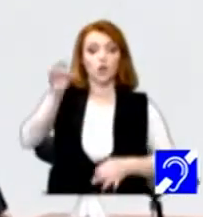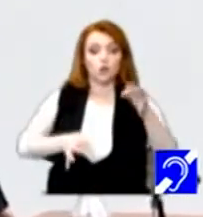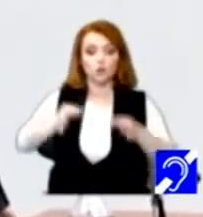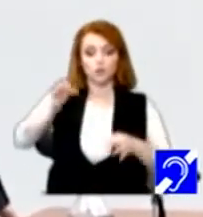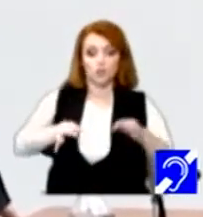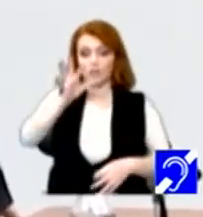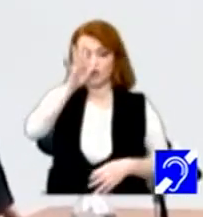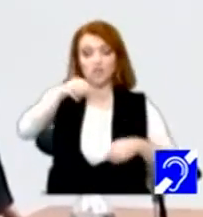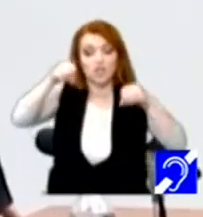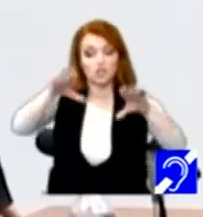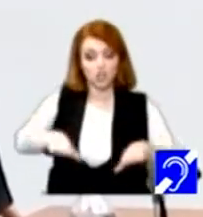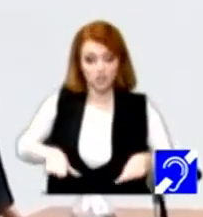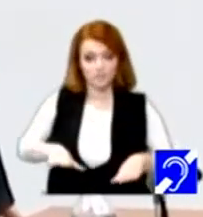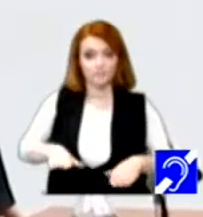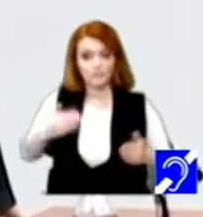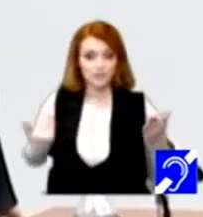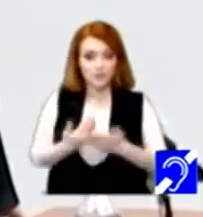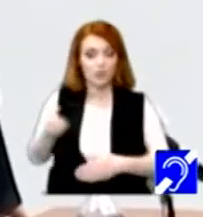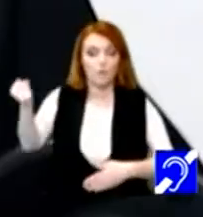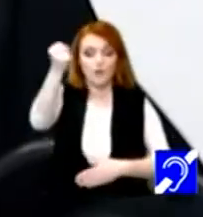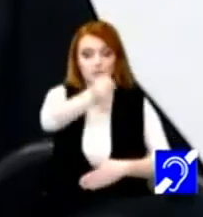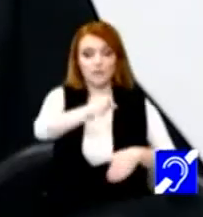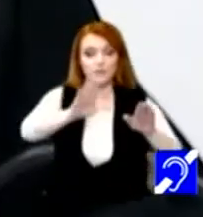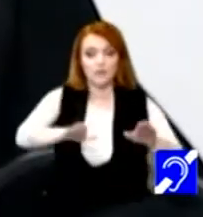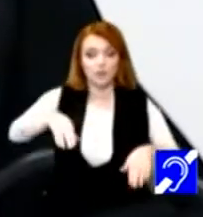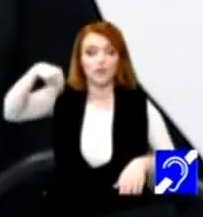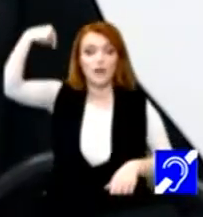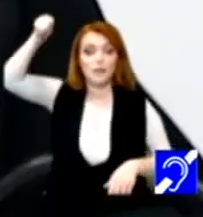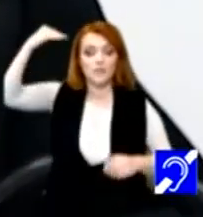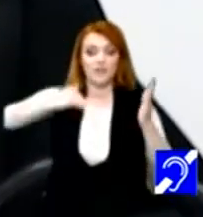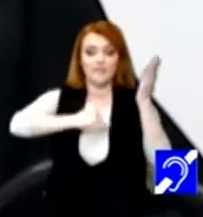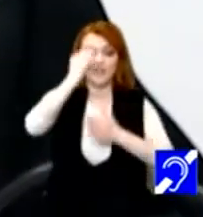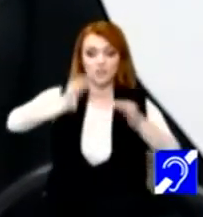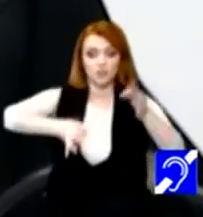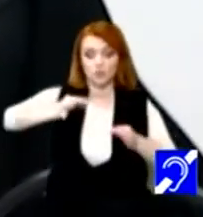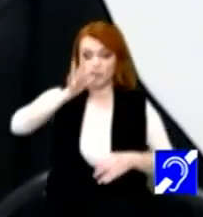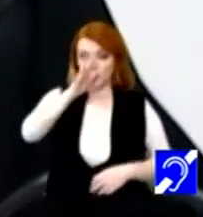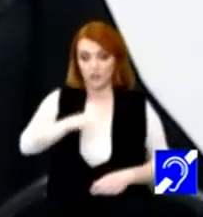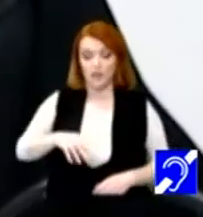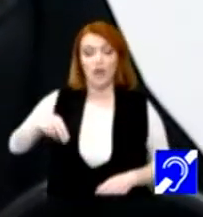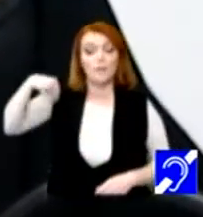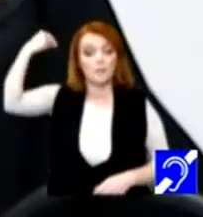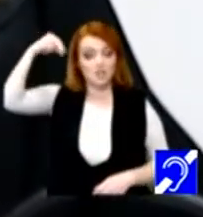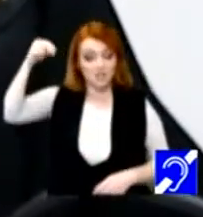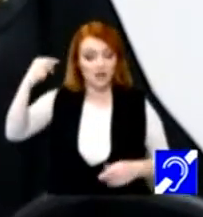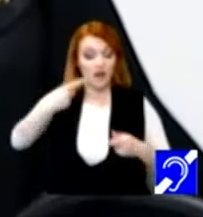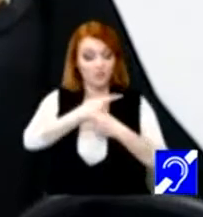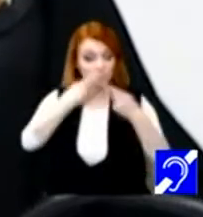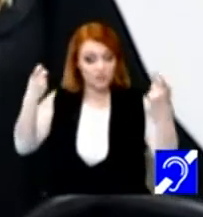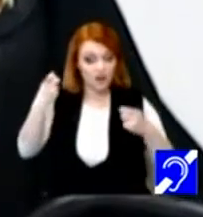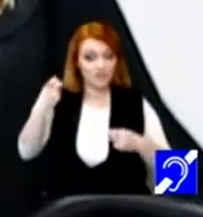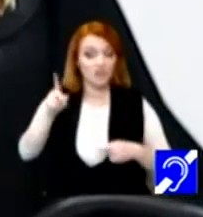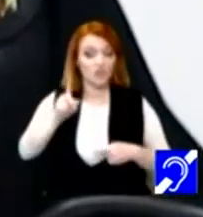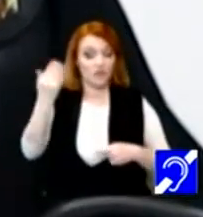Judecătoria Chișinău a decis să-l răpună pe Vladislav Glima în funcția de președinte al Curții de Apel Chișinău. Șeful statului a anunțat că va